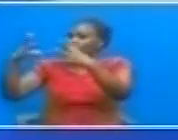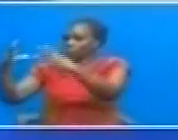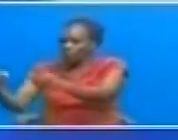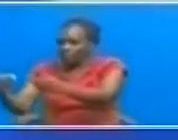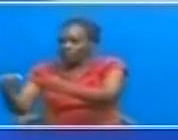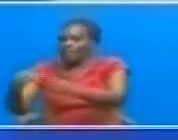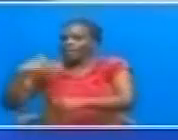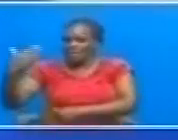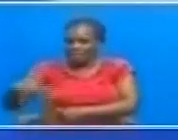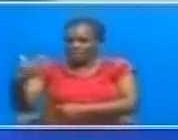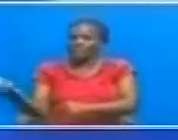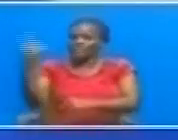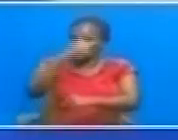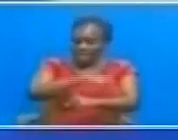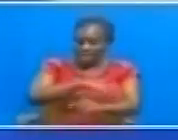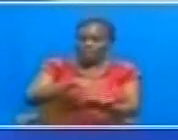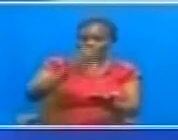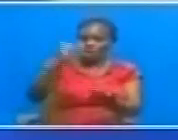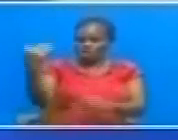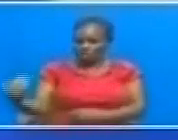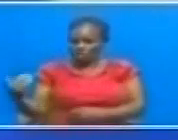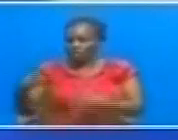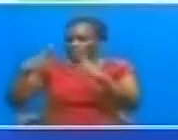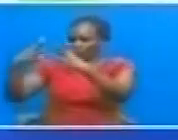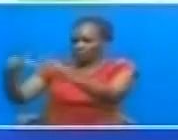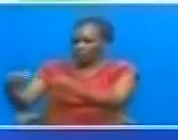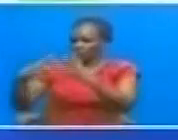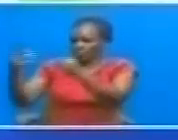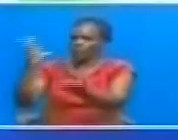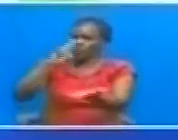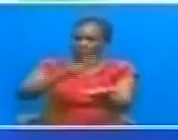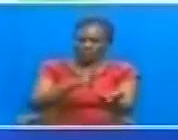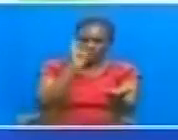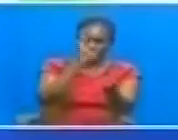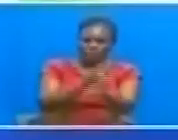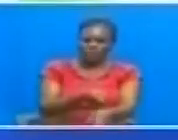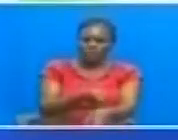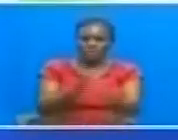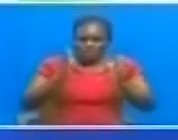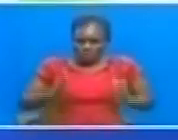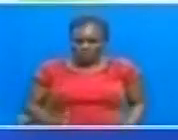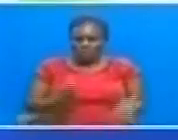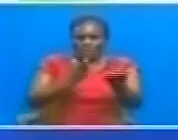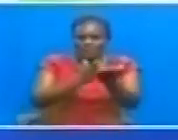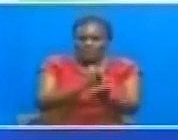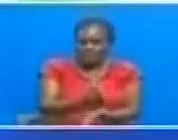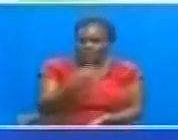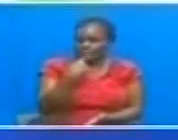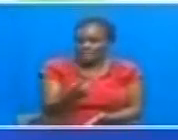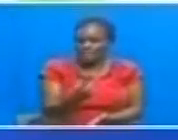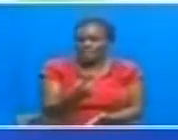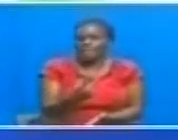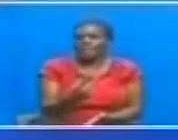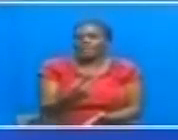na kila kukicha visa zaidi vinazidi kuripotiwa afisini mwao. Shirika la kutetea haki za binadamu Muhuri linasema